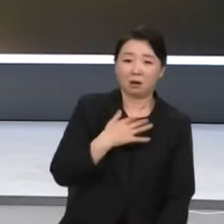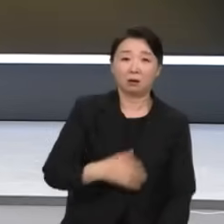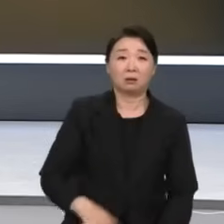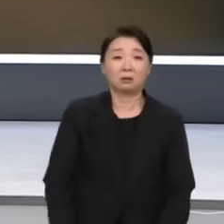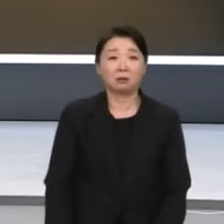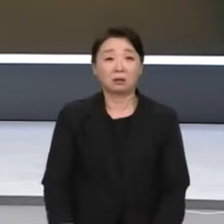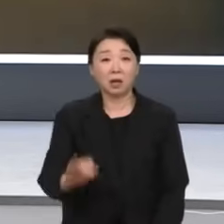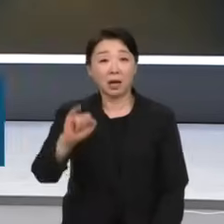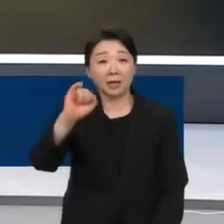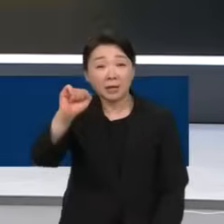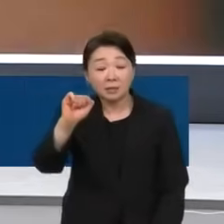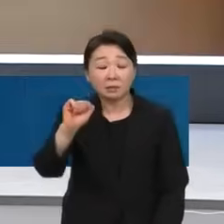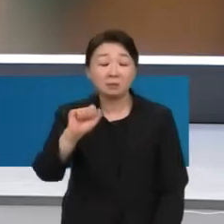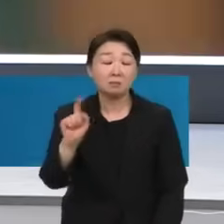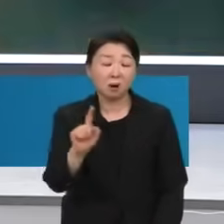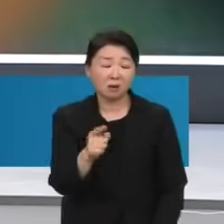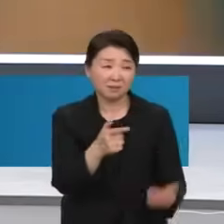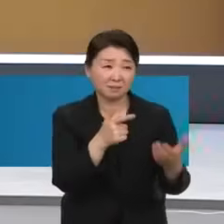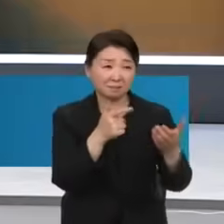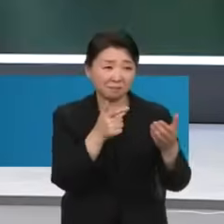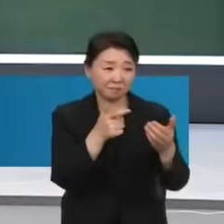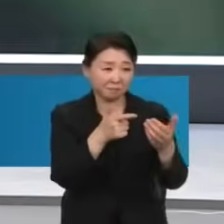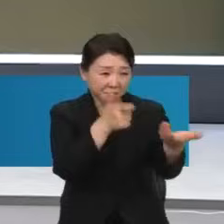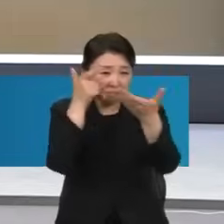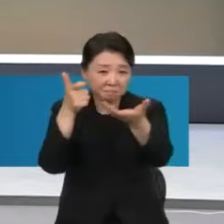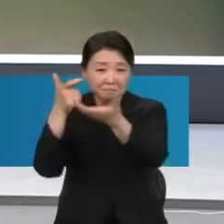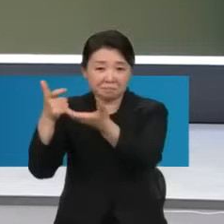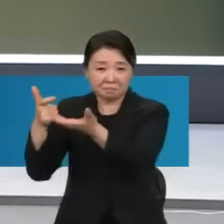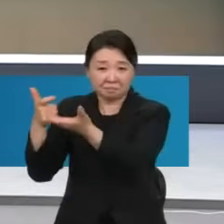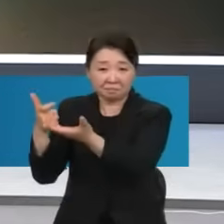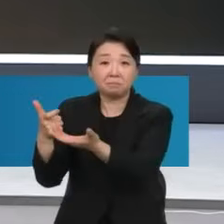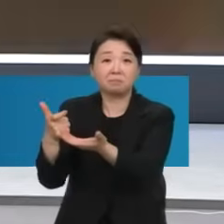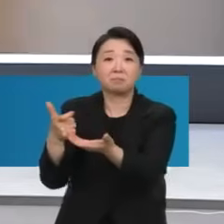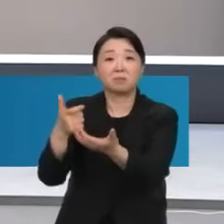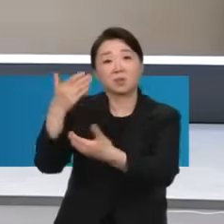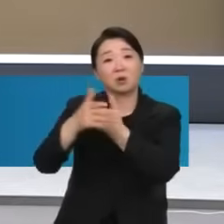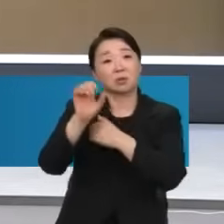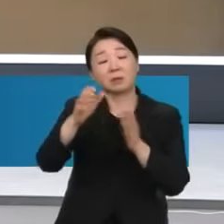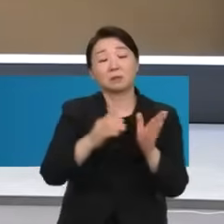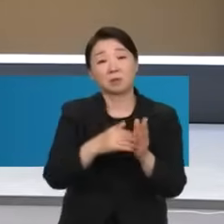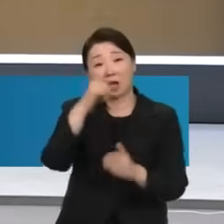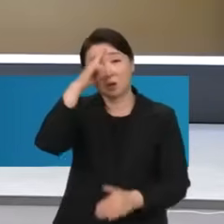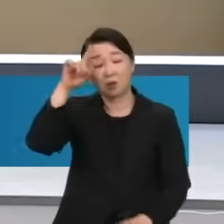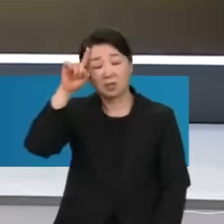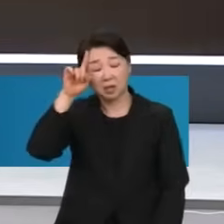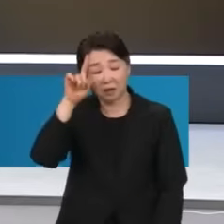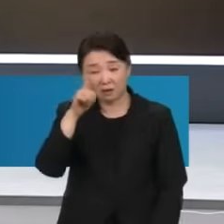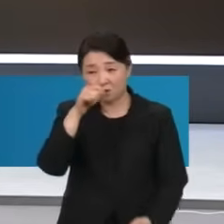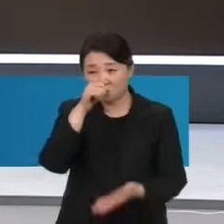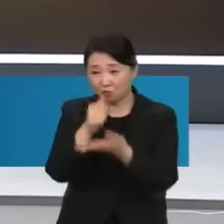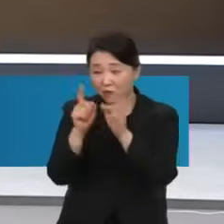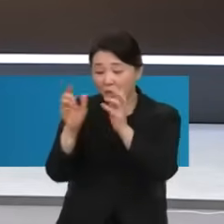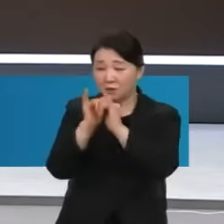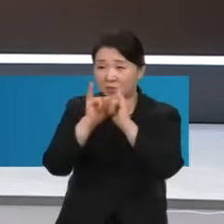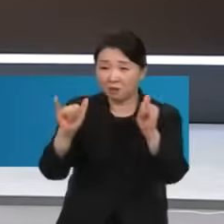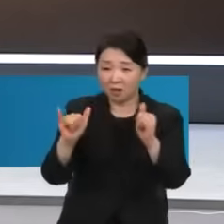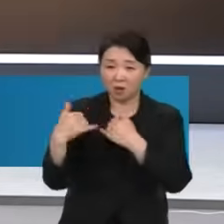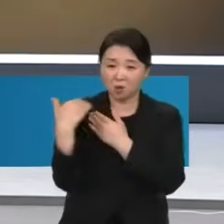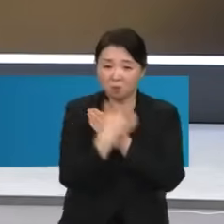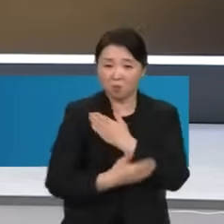is 마치 사냥을 하는 듯 피해자들을 해치는 영상을 퍼뜨렸고 러시아는 용의자들의 신체 일부를